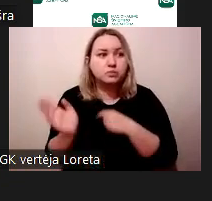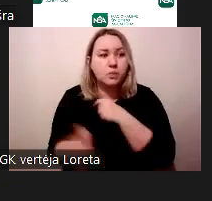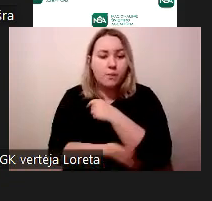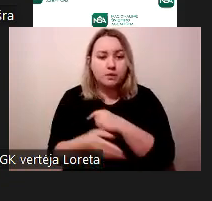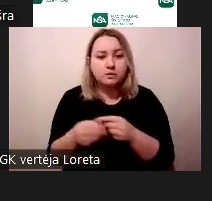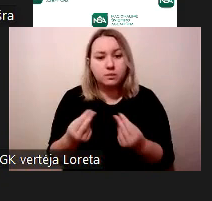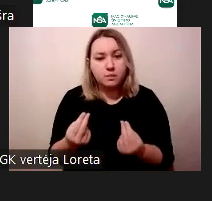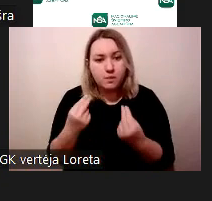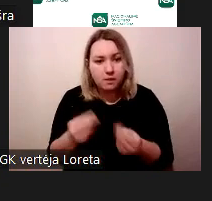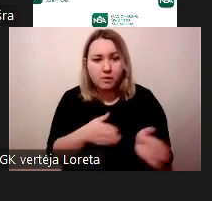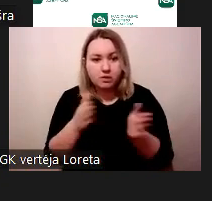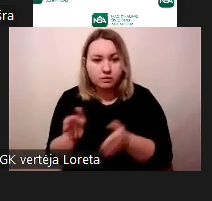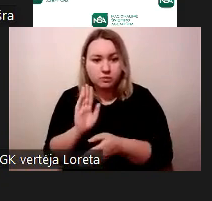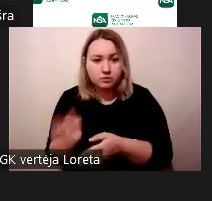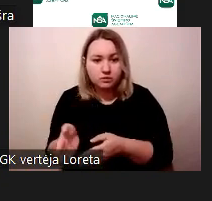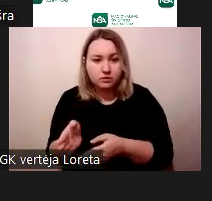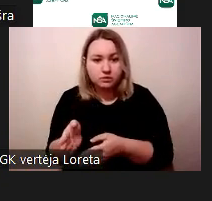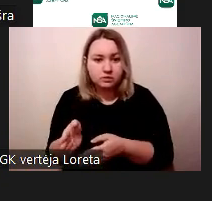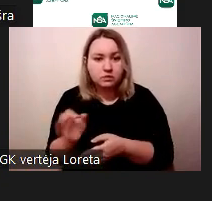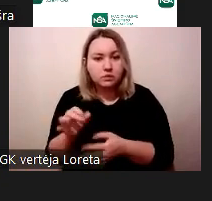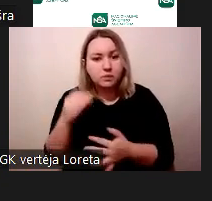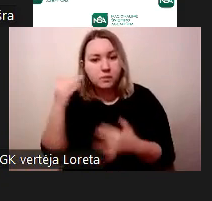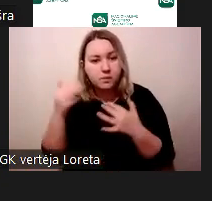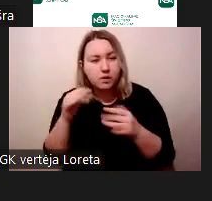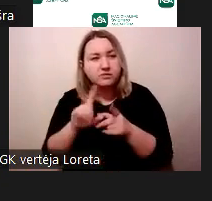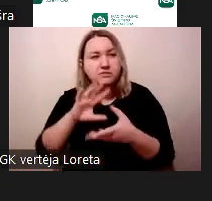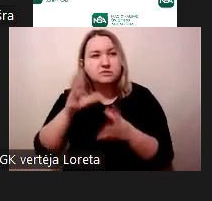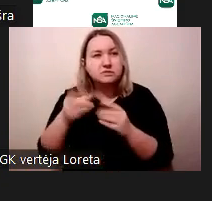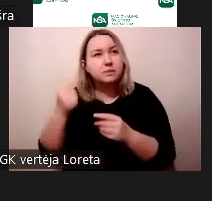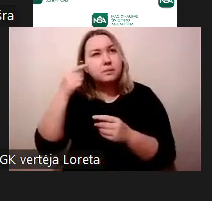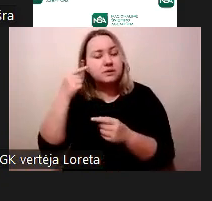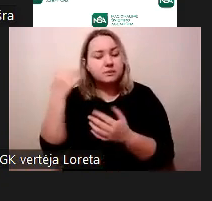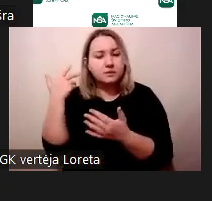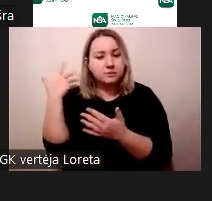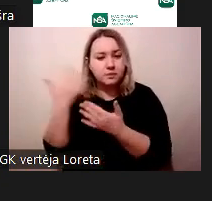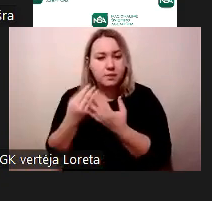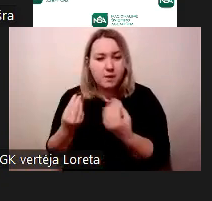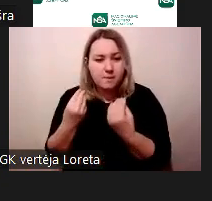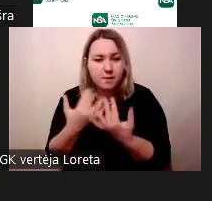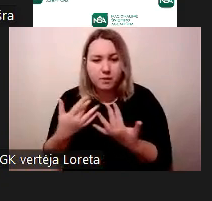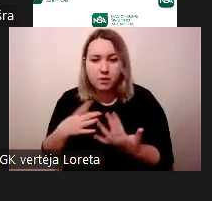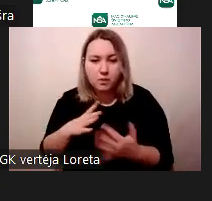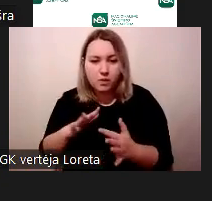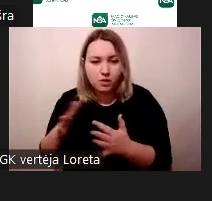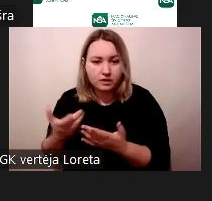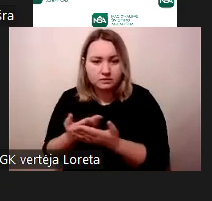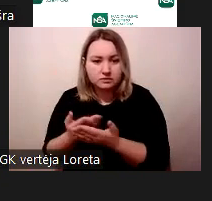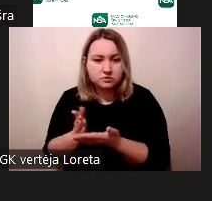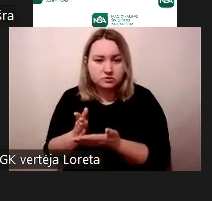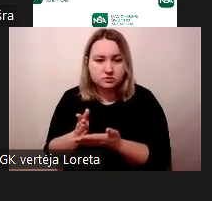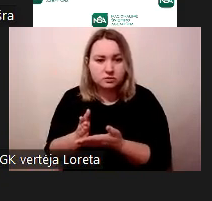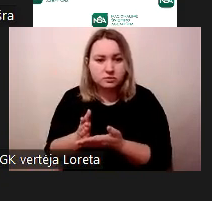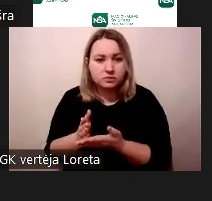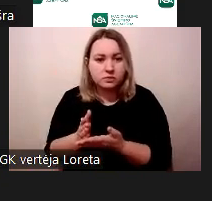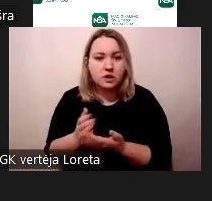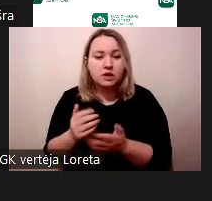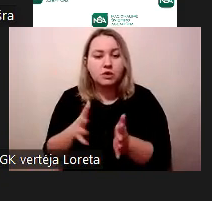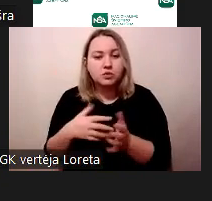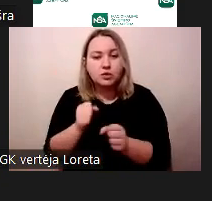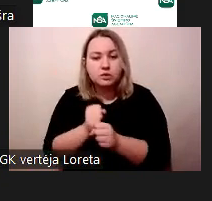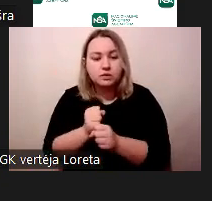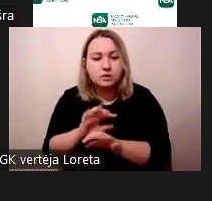bus po to. Tai yra, apmastysime, prisiminsime visas pamokas, kurias patyrėme. Ir ką mes darysime